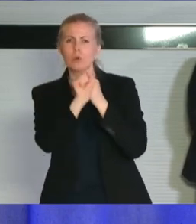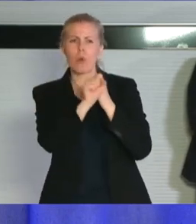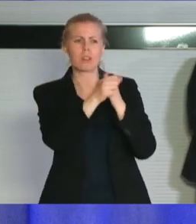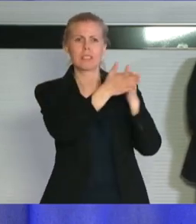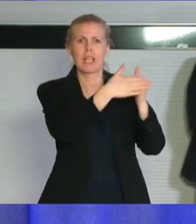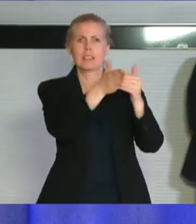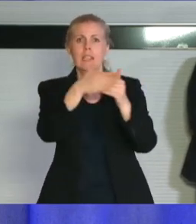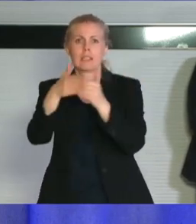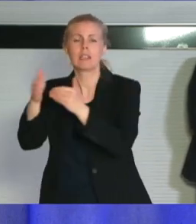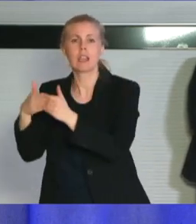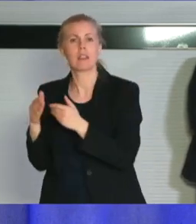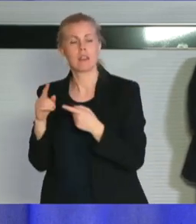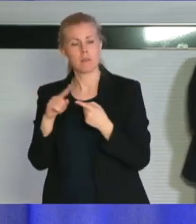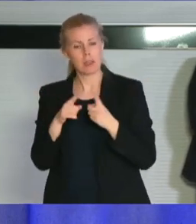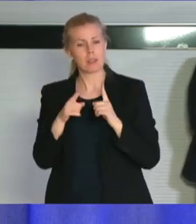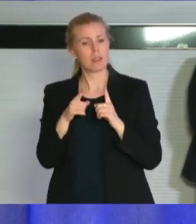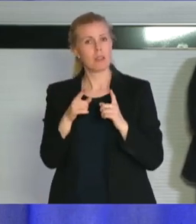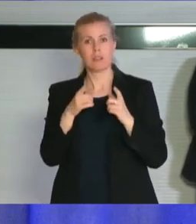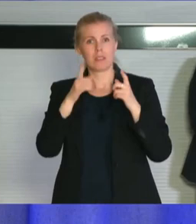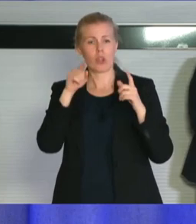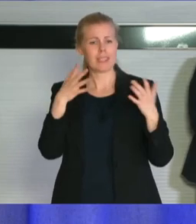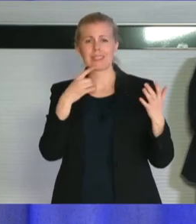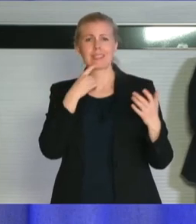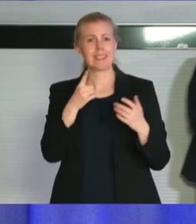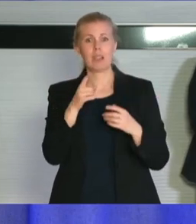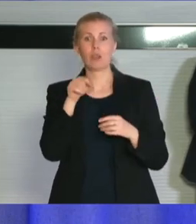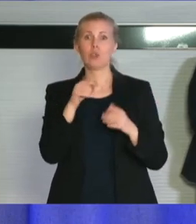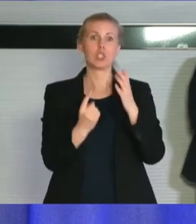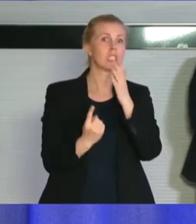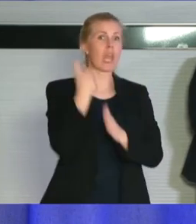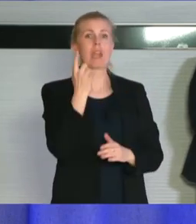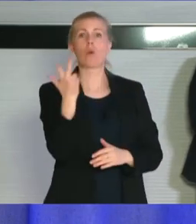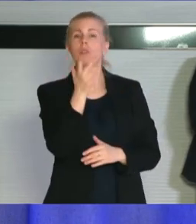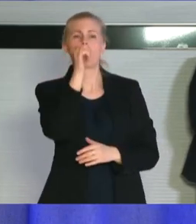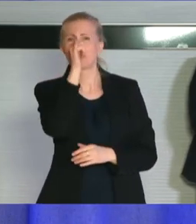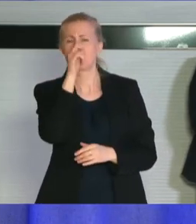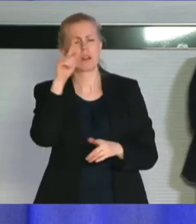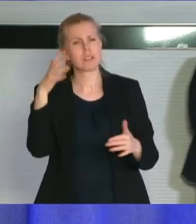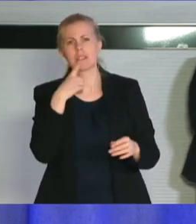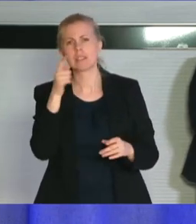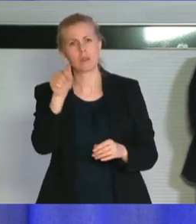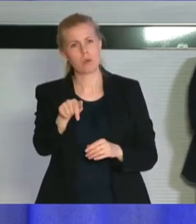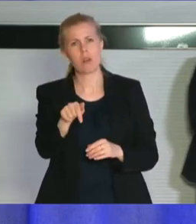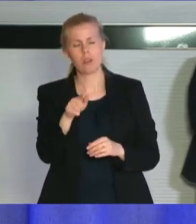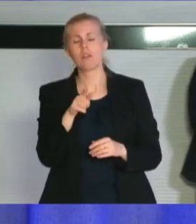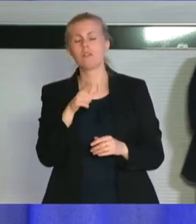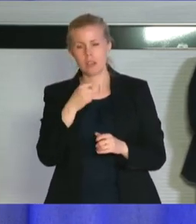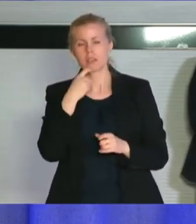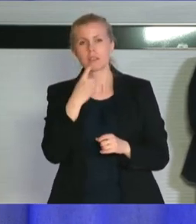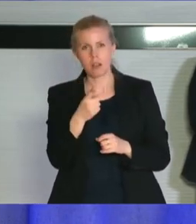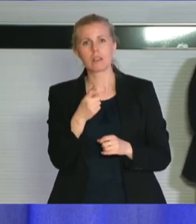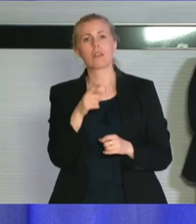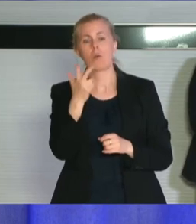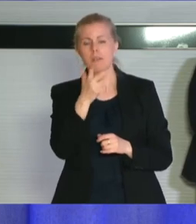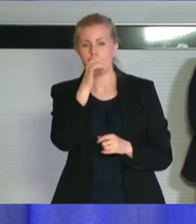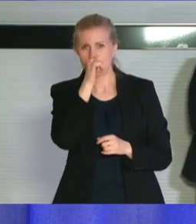er umulig i dag å si at det er der vi er 8. april, når vi skal da gjøre de nye vurderingene. For vi har sagt at 8. april er den dagen vi